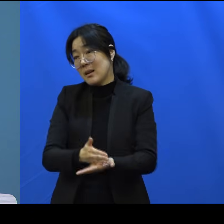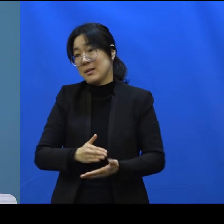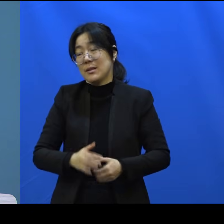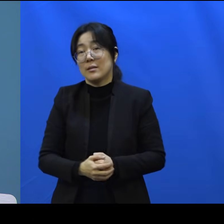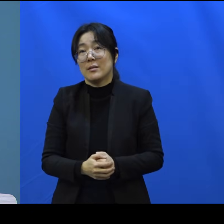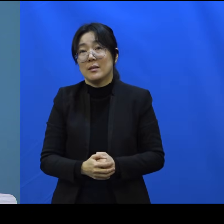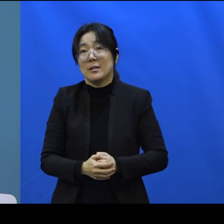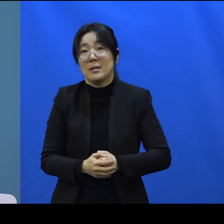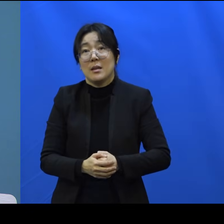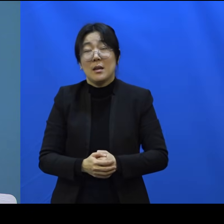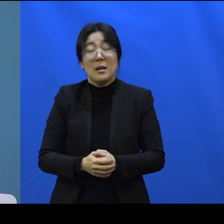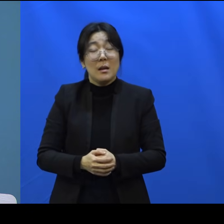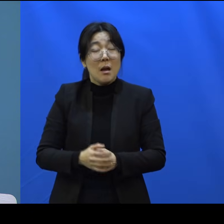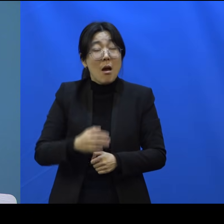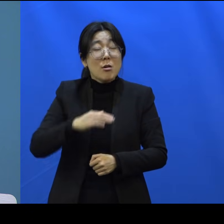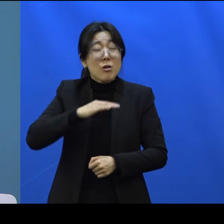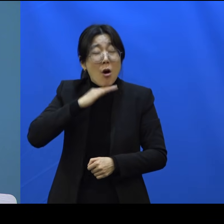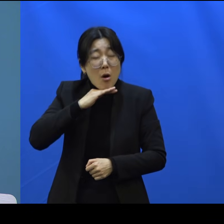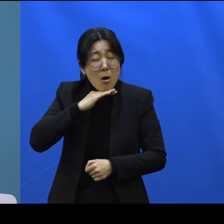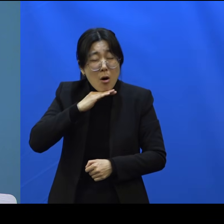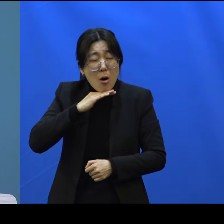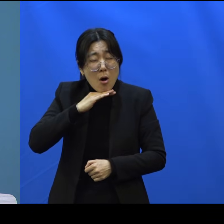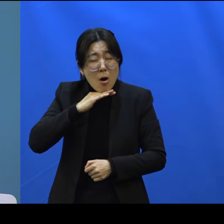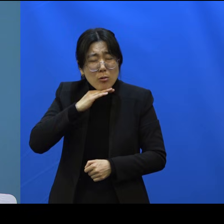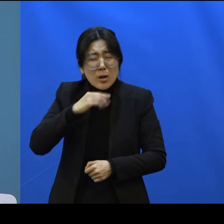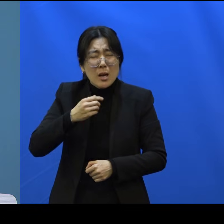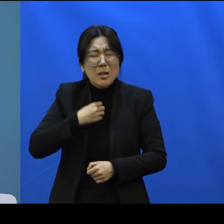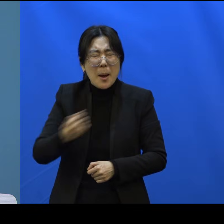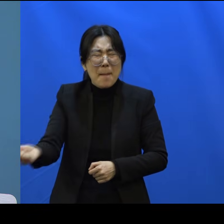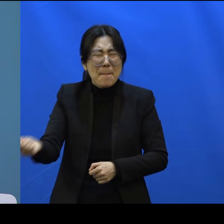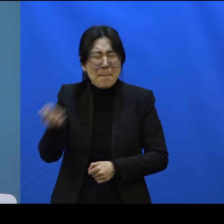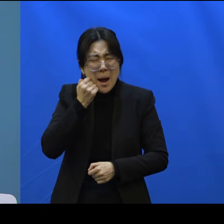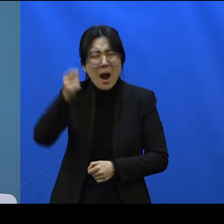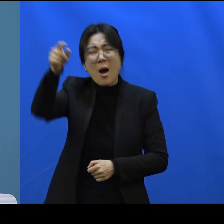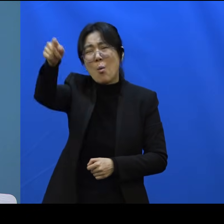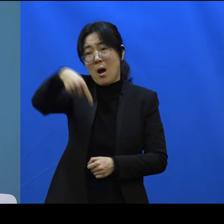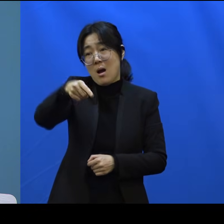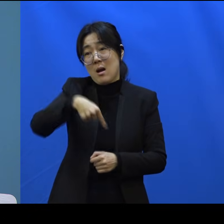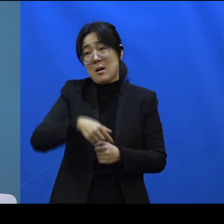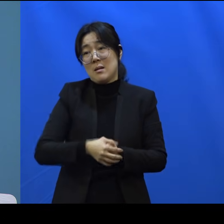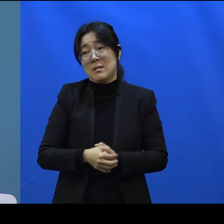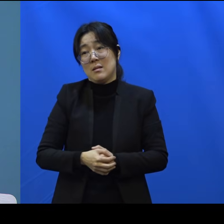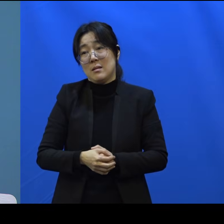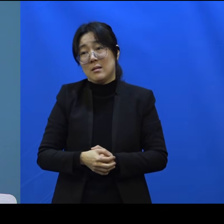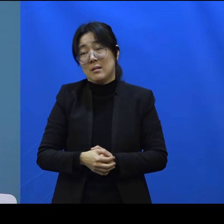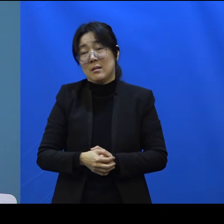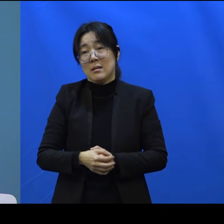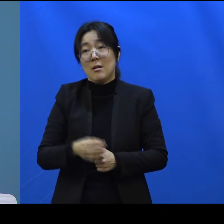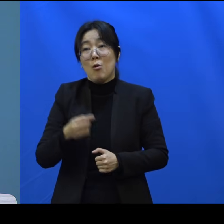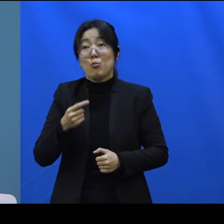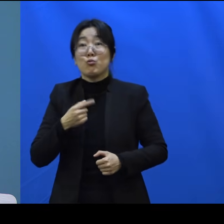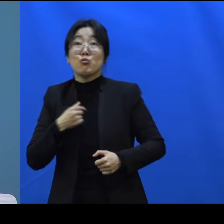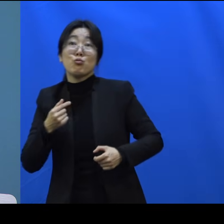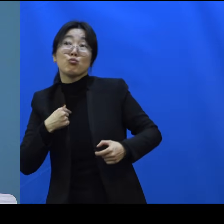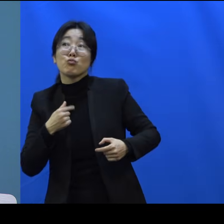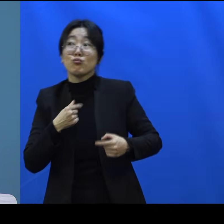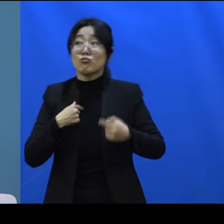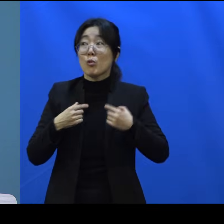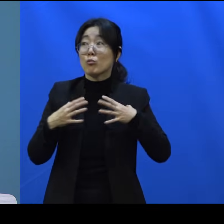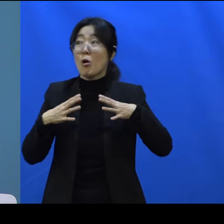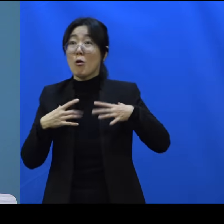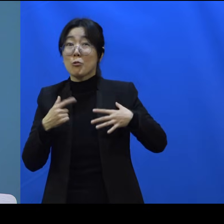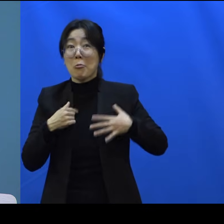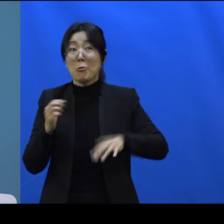우리는 많은 것들이 한계를 갖고 있어. 그런데 우리도 모르고 우리의 자만심을 가지고 우리가 자고하려고 하는 마음이 우리